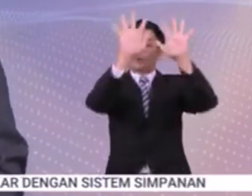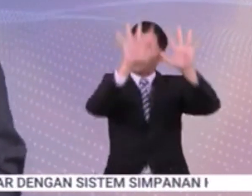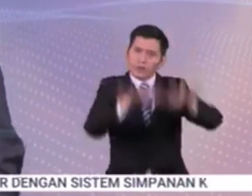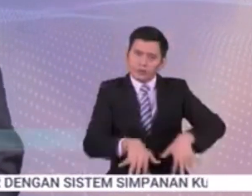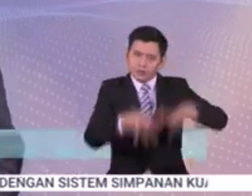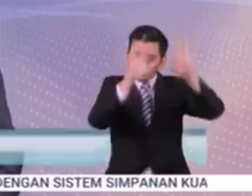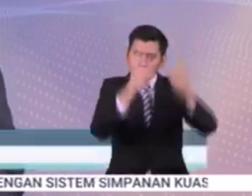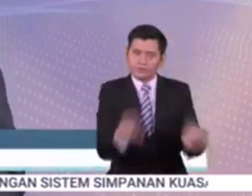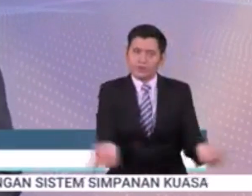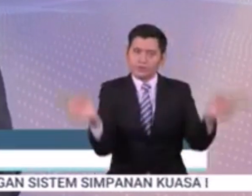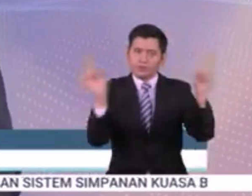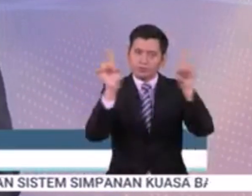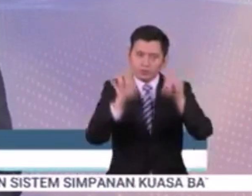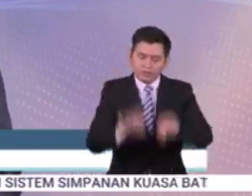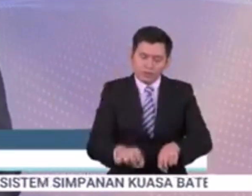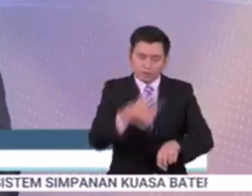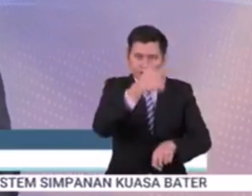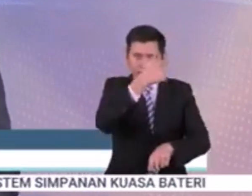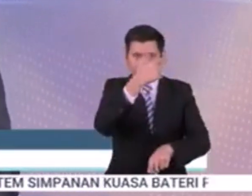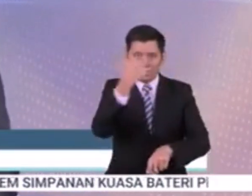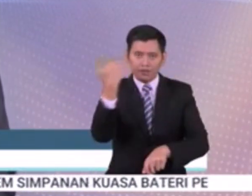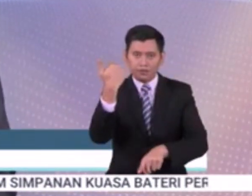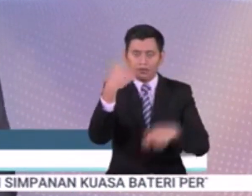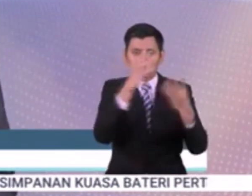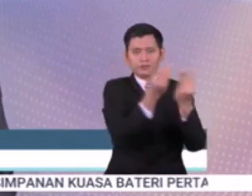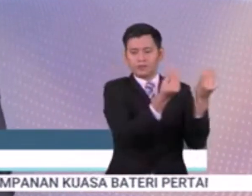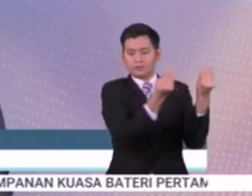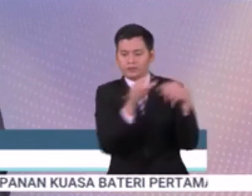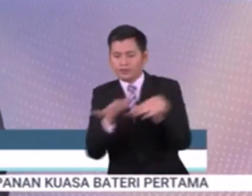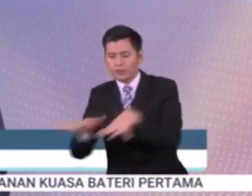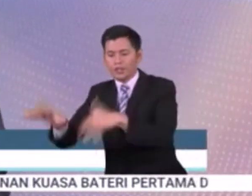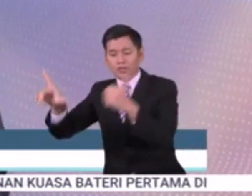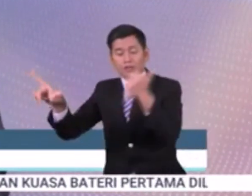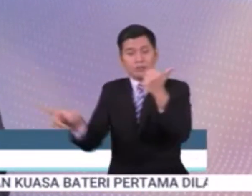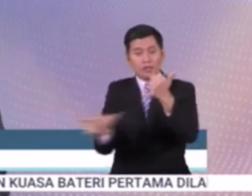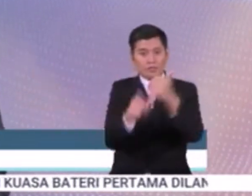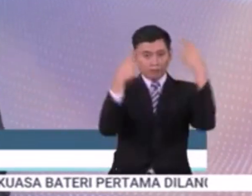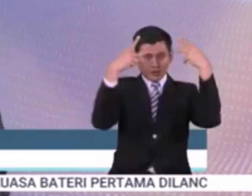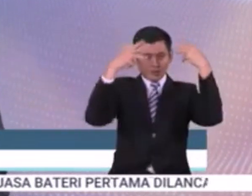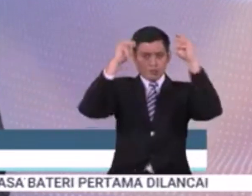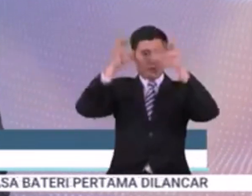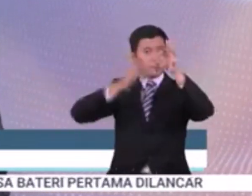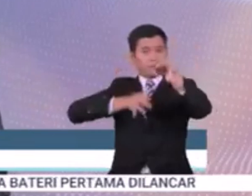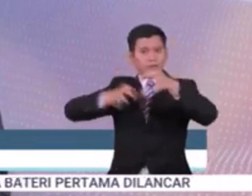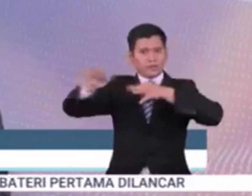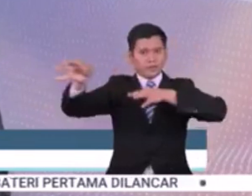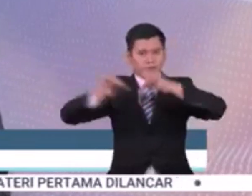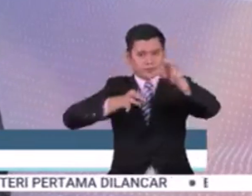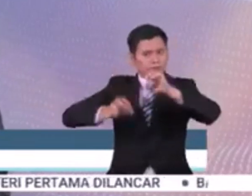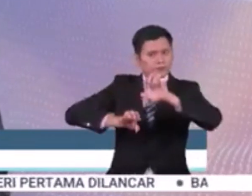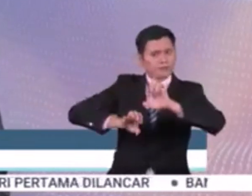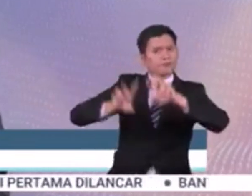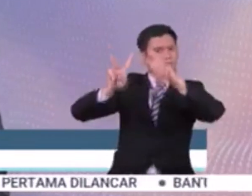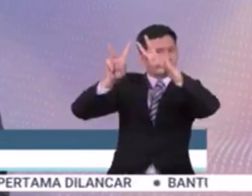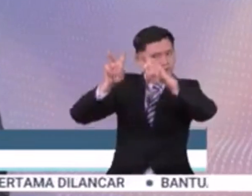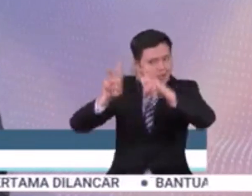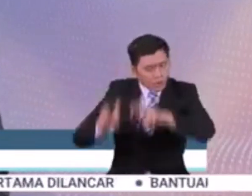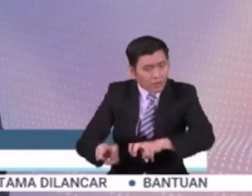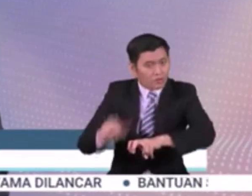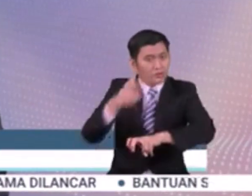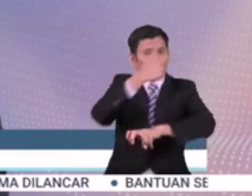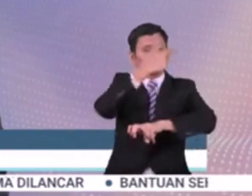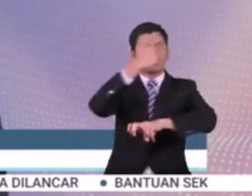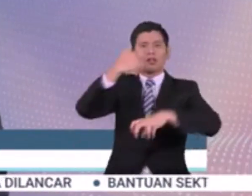utama kejadian timbalan Perdana Menteri Datuk Seri dr Ahmad Zahid Hamidi berkata hasil analisis mendapati ia